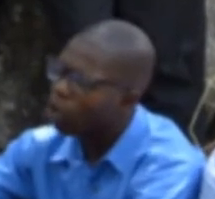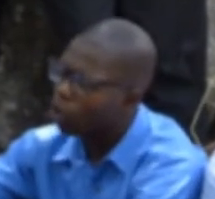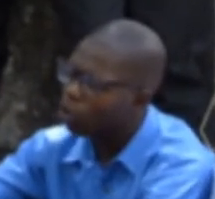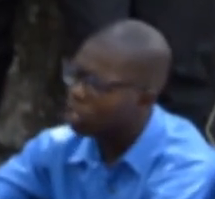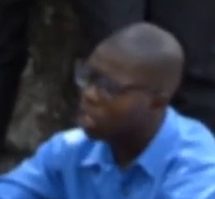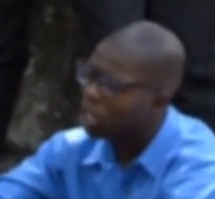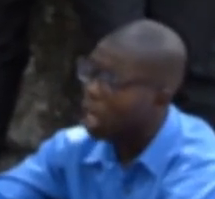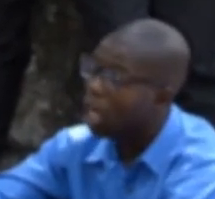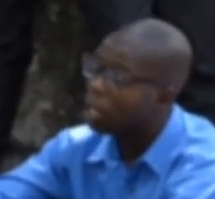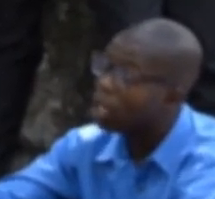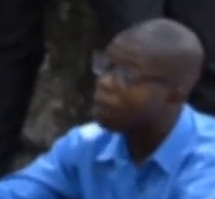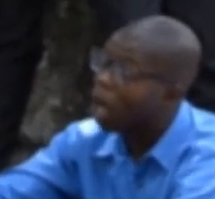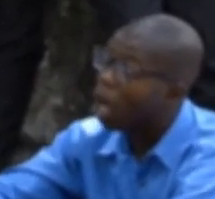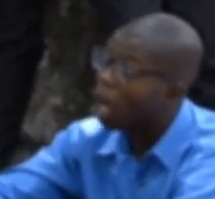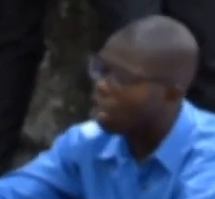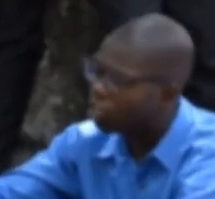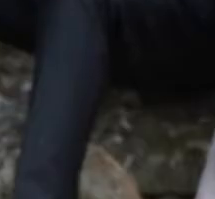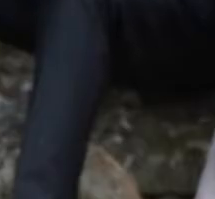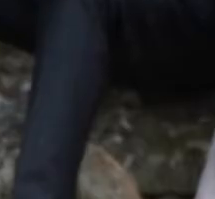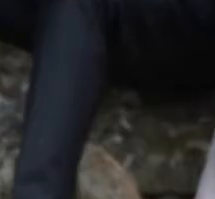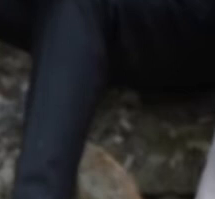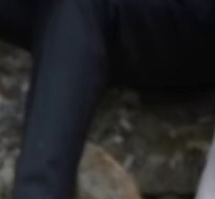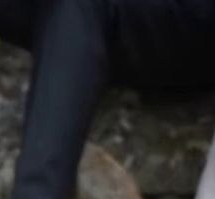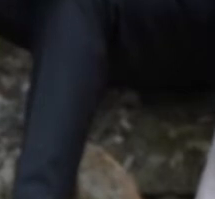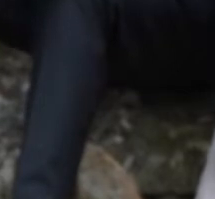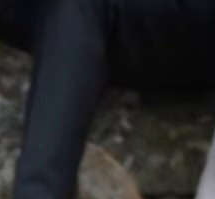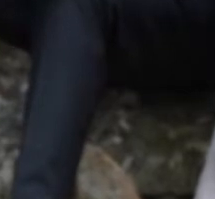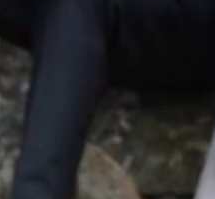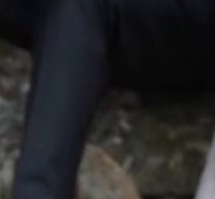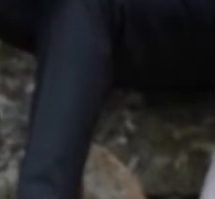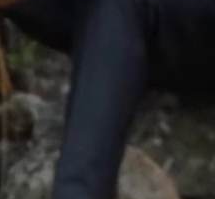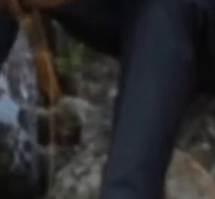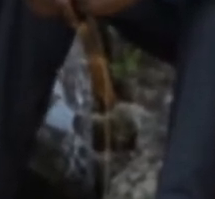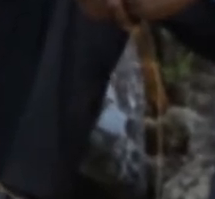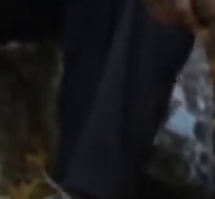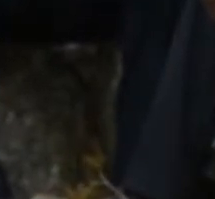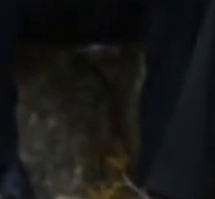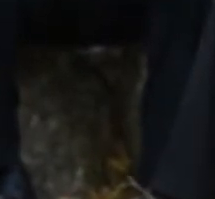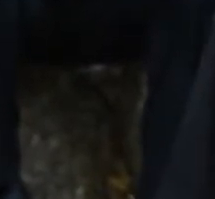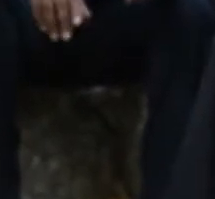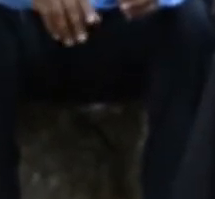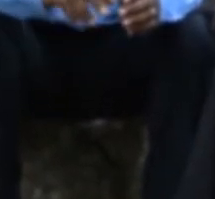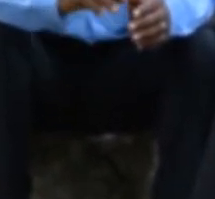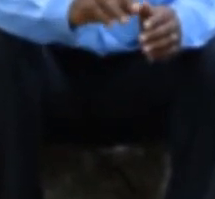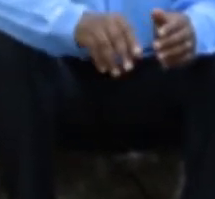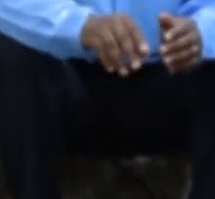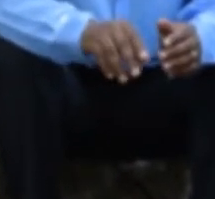apo kusina dima. Jesu ari kupenya, chok